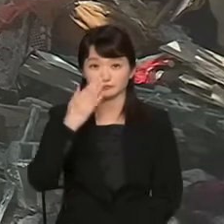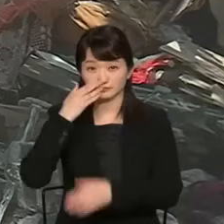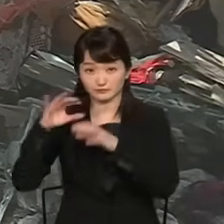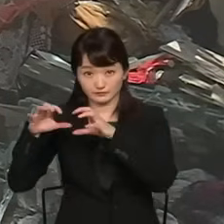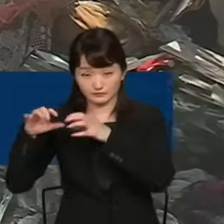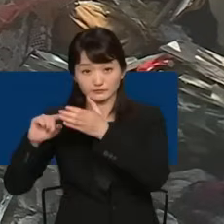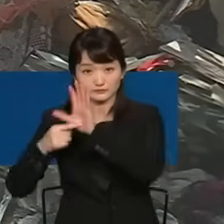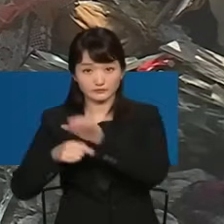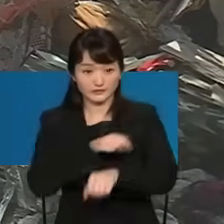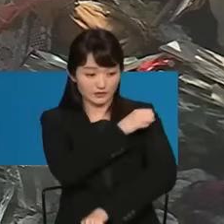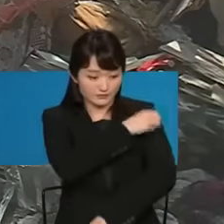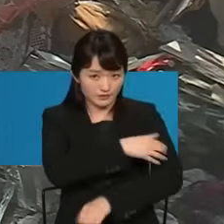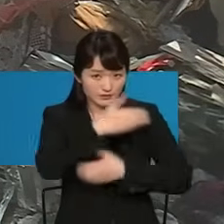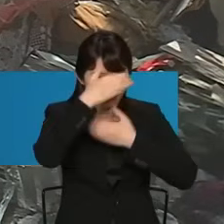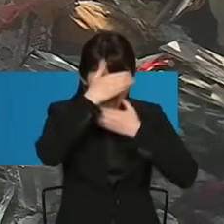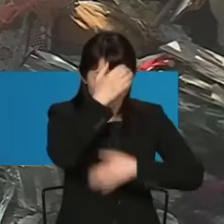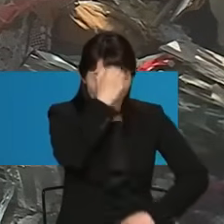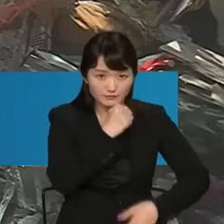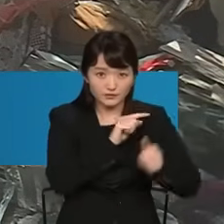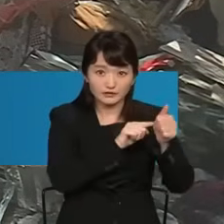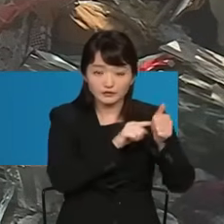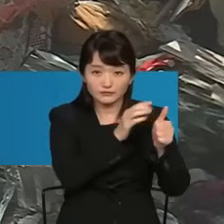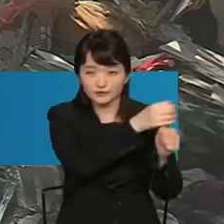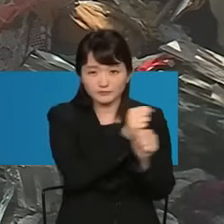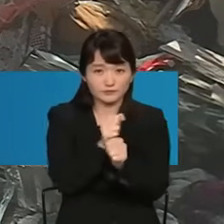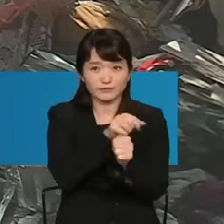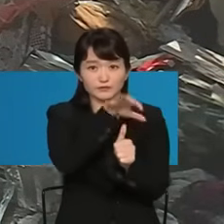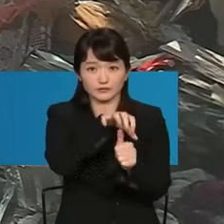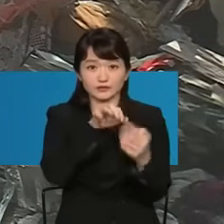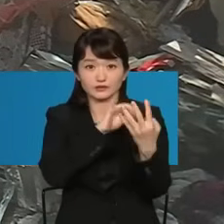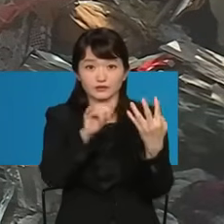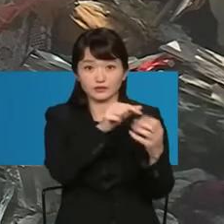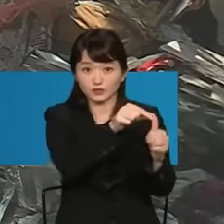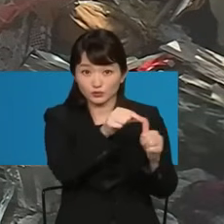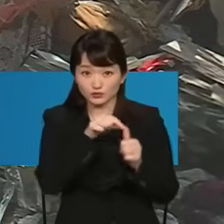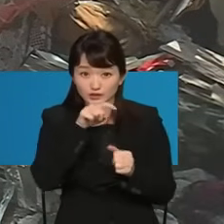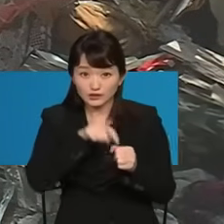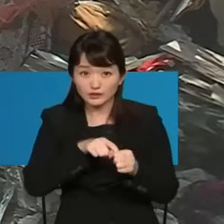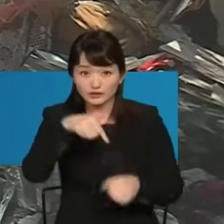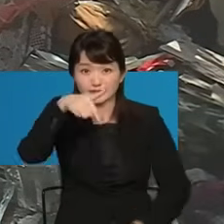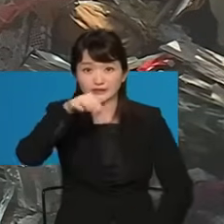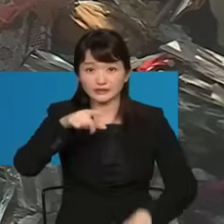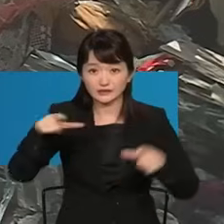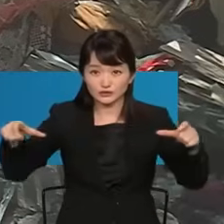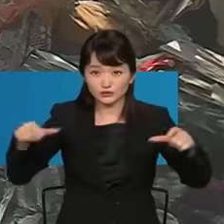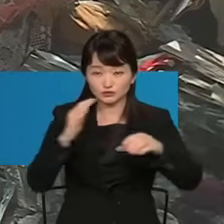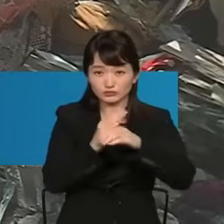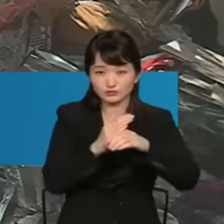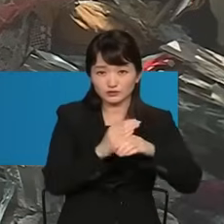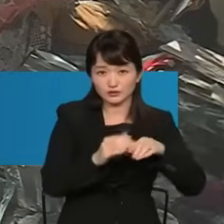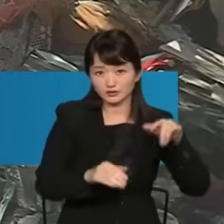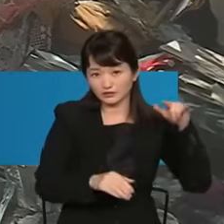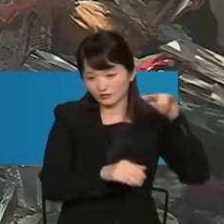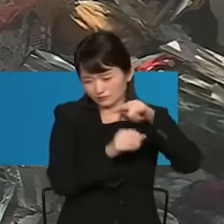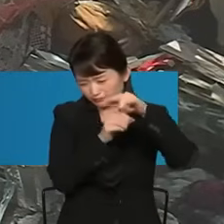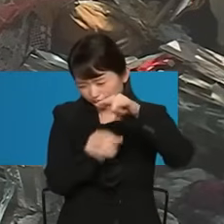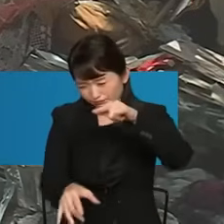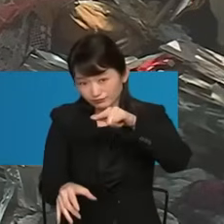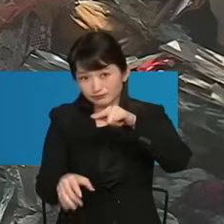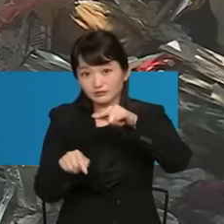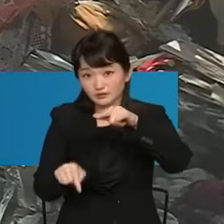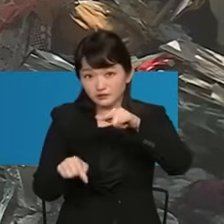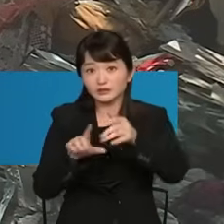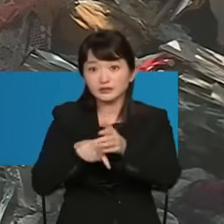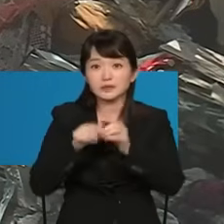이스라엘이 팔레스타인 무장정파 하마스에 납치된 인질 4명을 구출하기 위해서 가자지구 중심부를 공격했습니다. 이